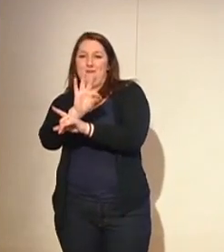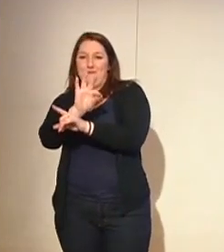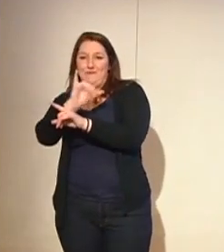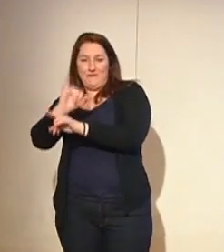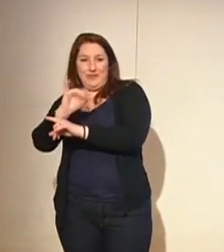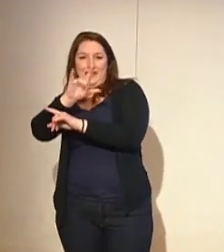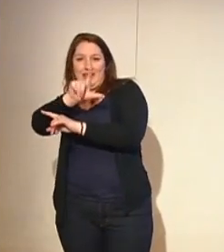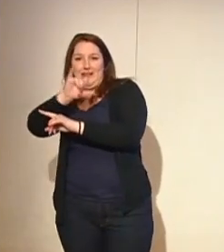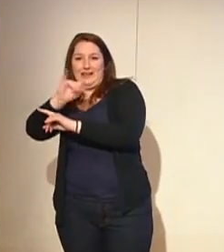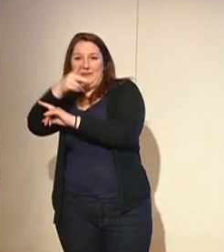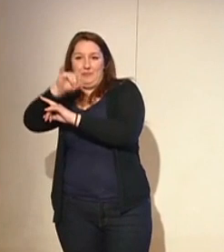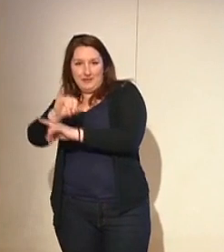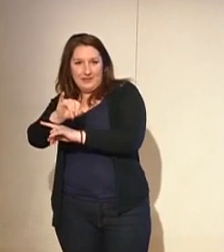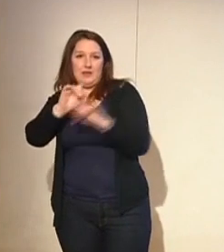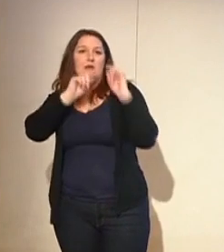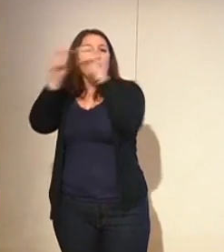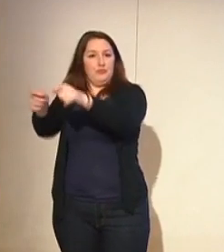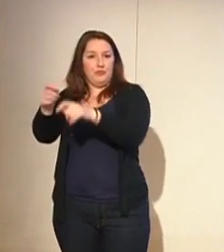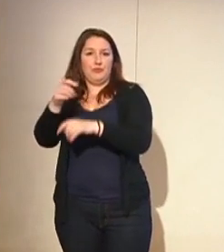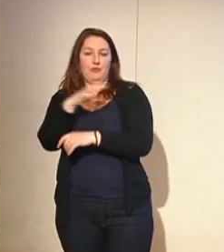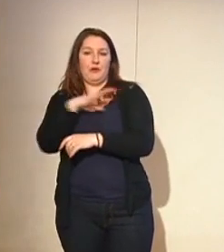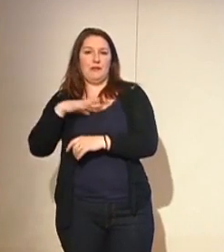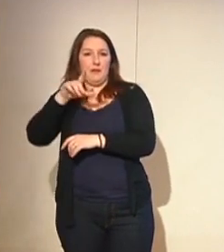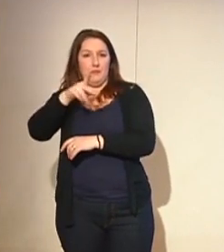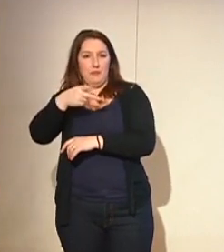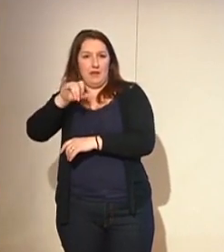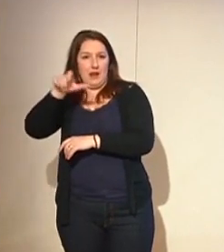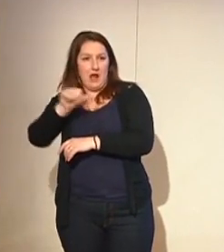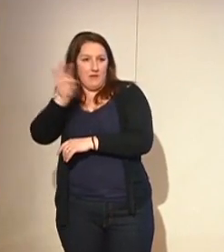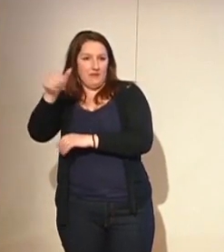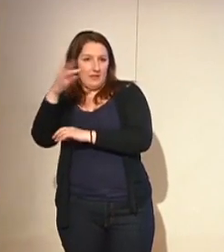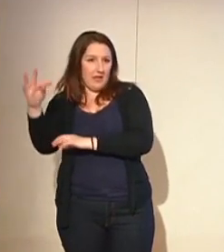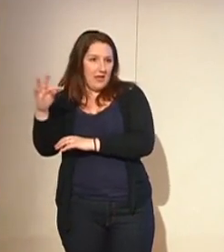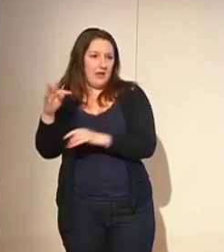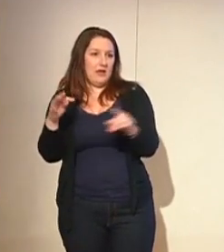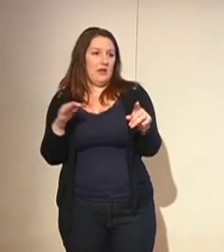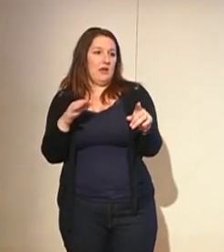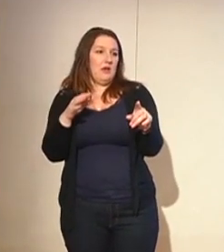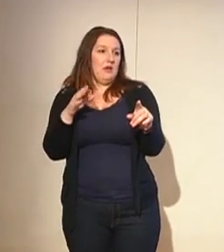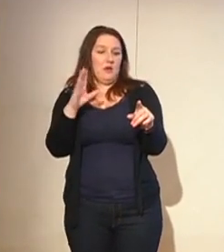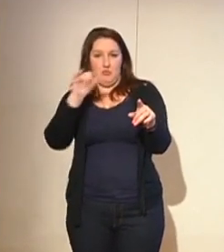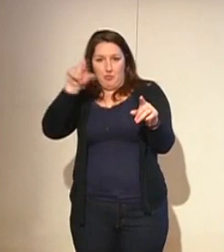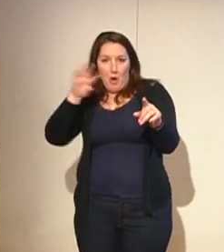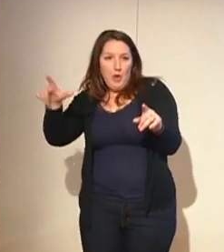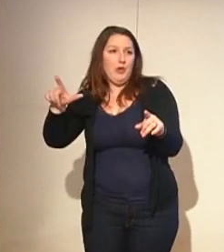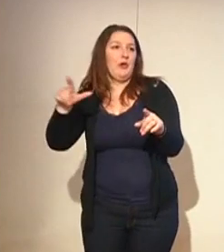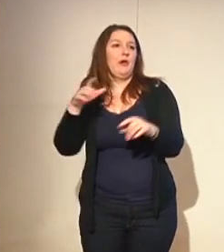pfinet Sylvie pfinet Alain Breuil mire Dornan